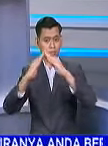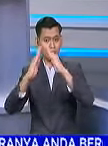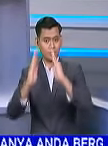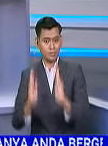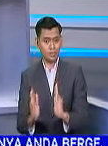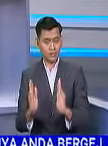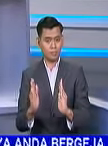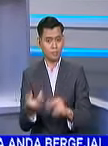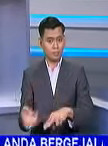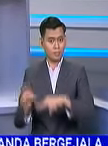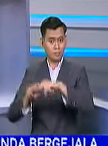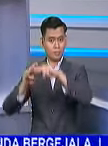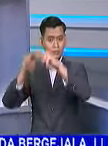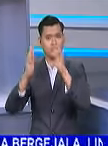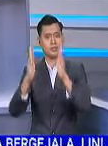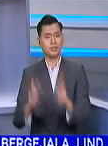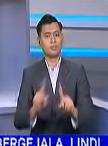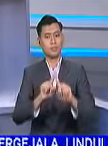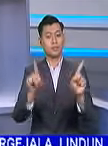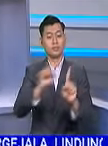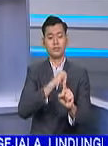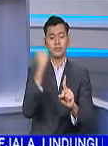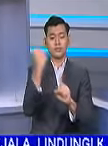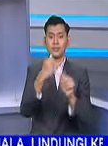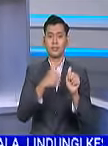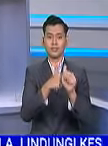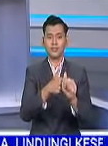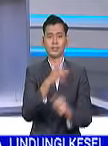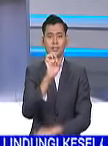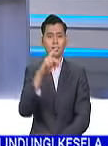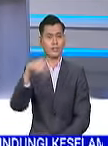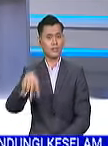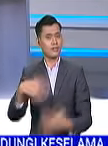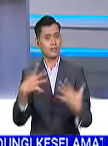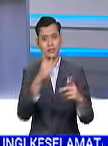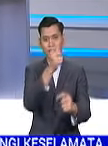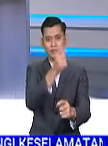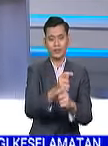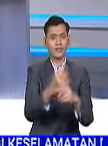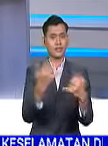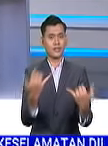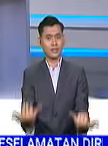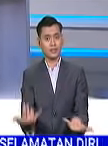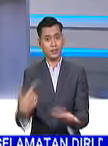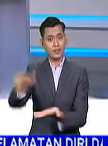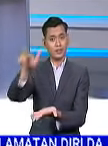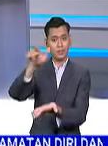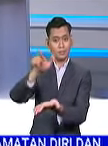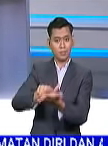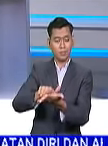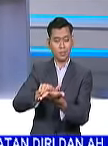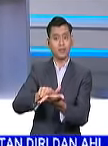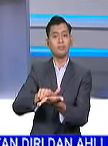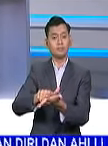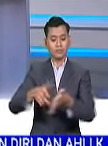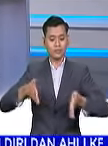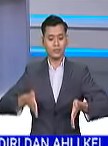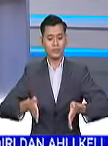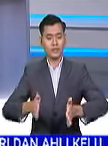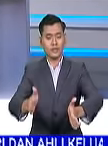situasi tetap terkawal mengikut SOP ditetapkan. Dan untuk butirannya, kita terus bersama Rozi Hanis Abdul Rahman di sana. Rozi,